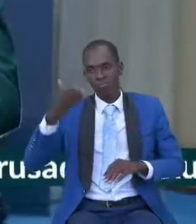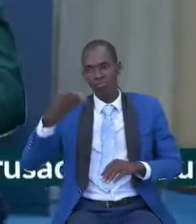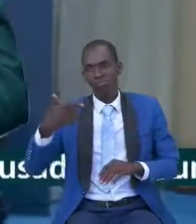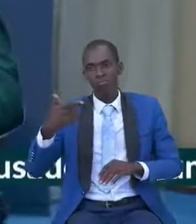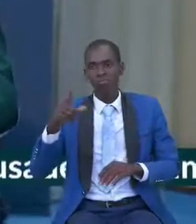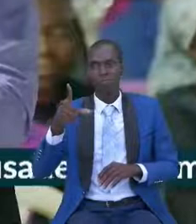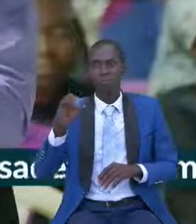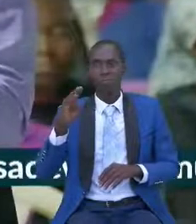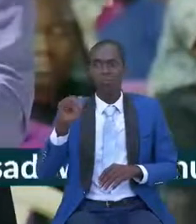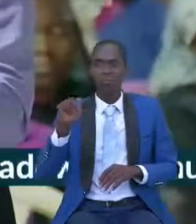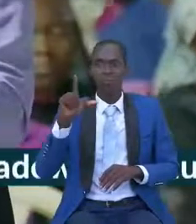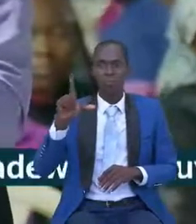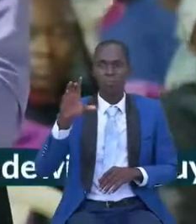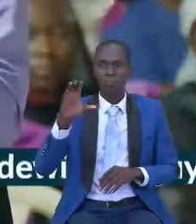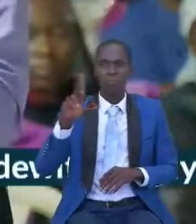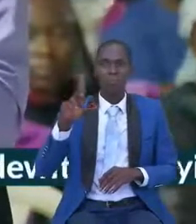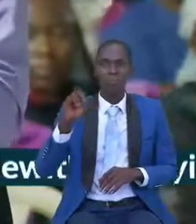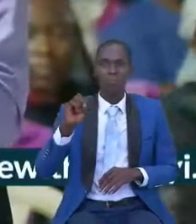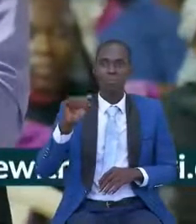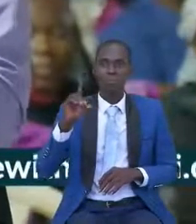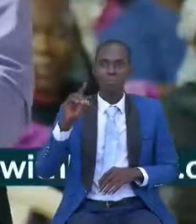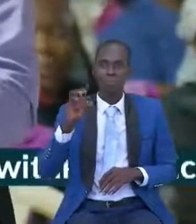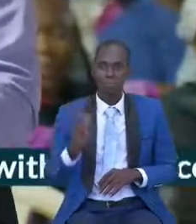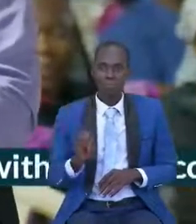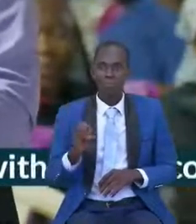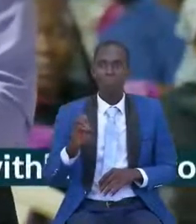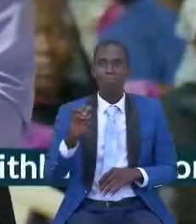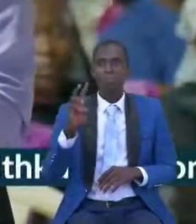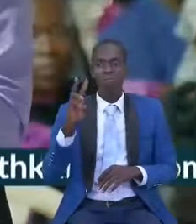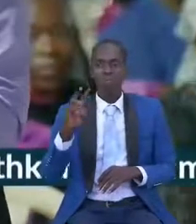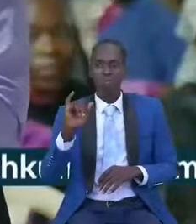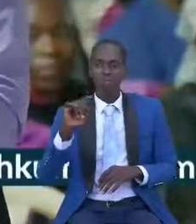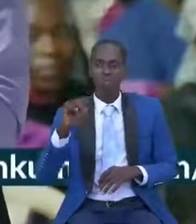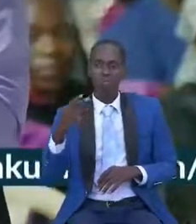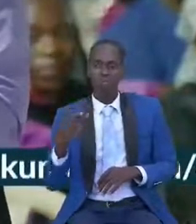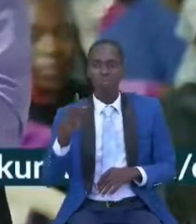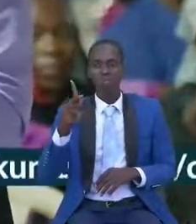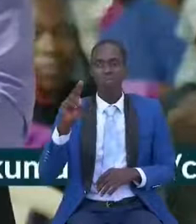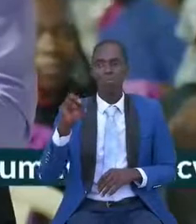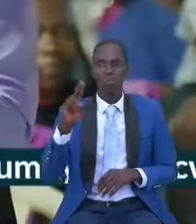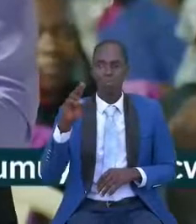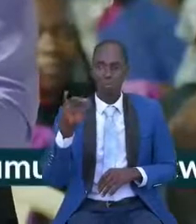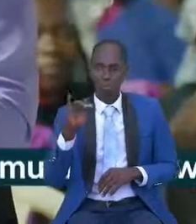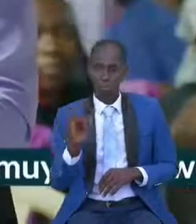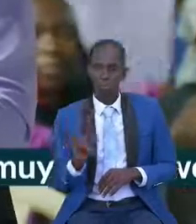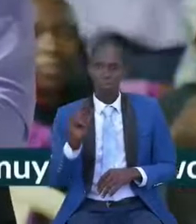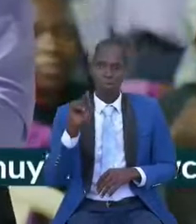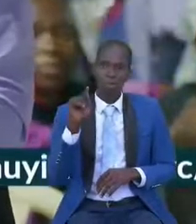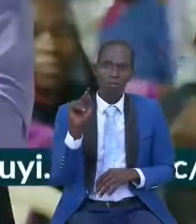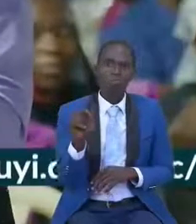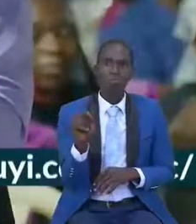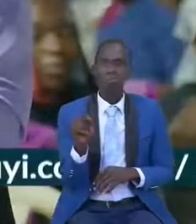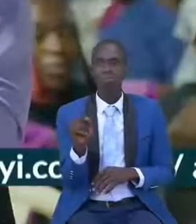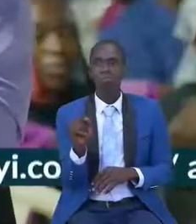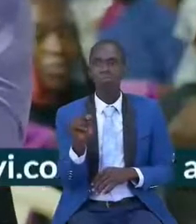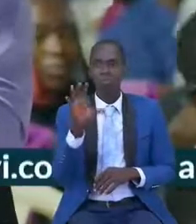Si vous êtes connecté à la radio ou à la télé, il y a des numéros qui s'affichent. Ou bien, nous allons vous